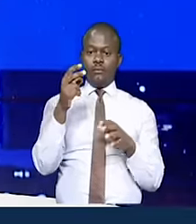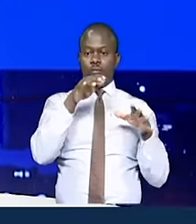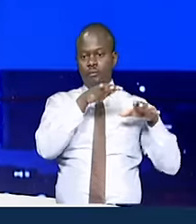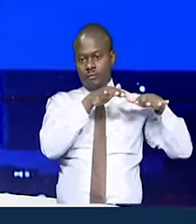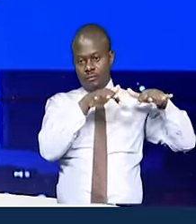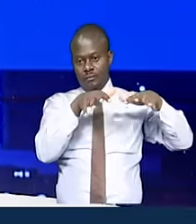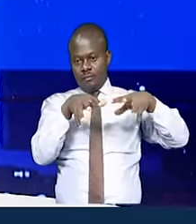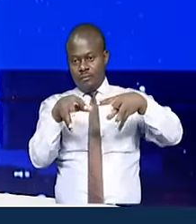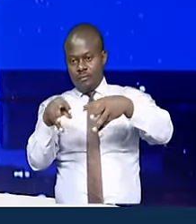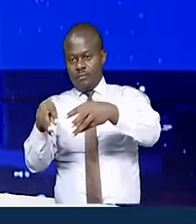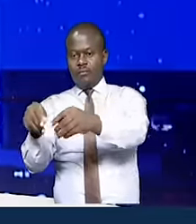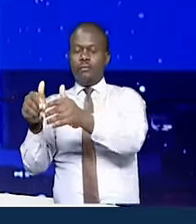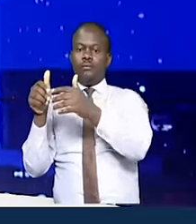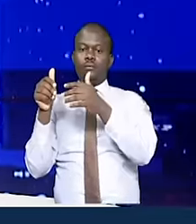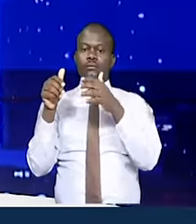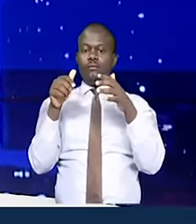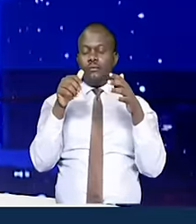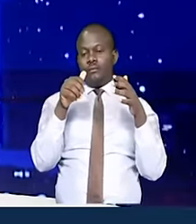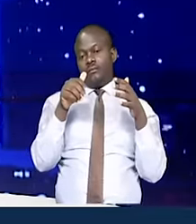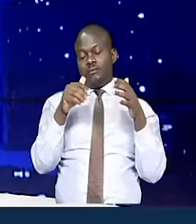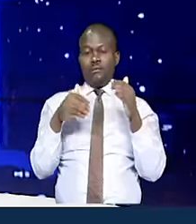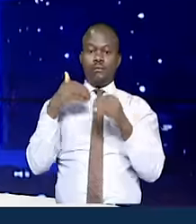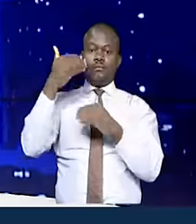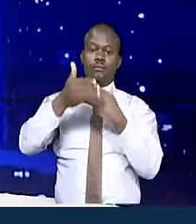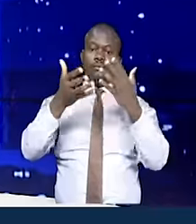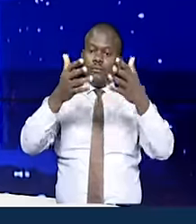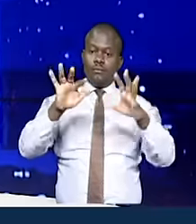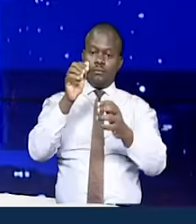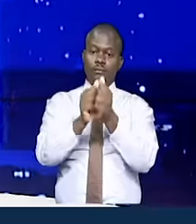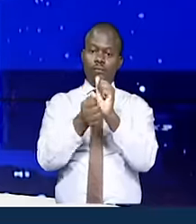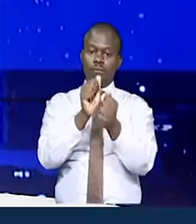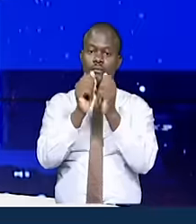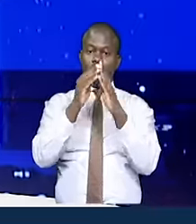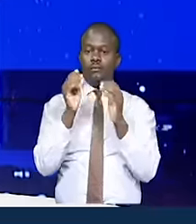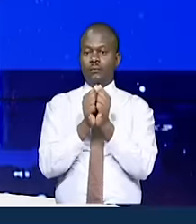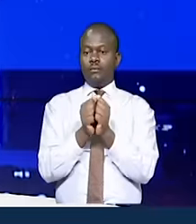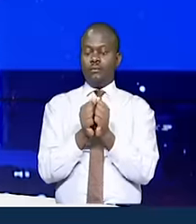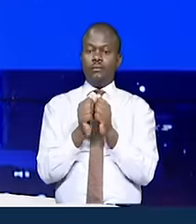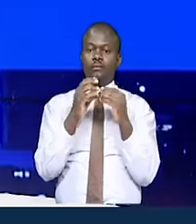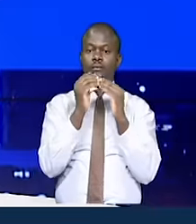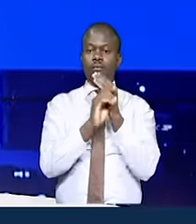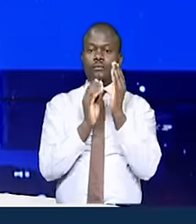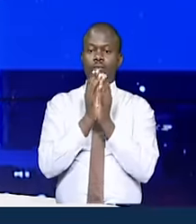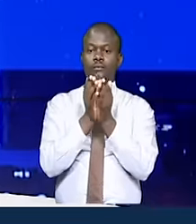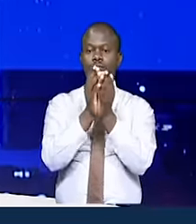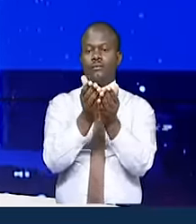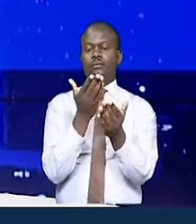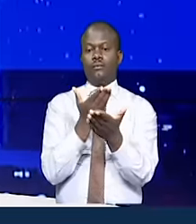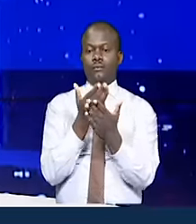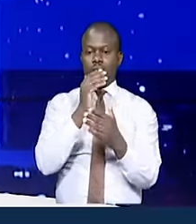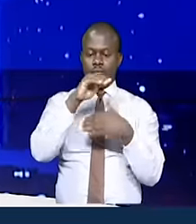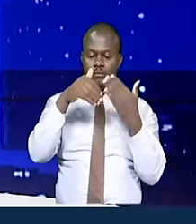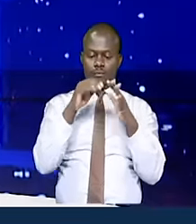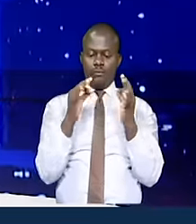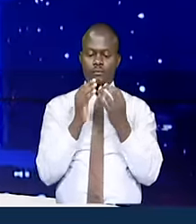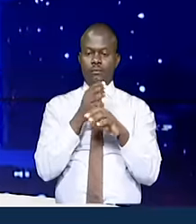utenguka ukanagenda ukariduka, ukaba umaze gusenya inzu 10. Hagati aho ubuyobozi bw'akarere ka Rusizi rero bwanasabye imiryango